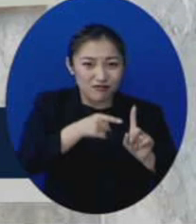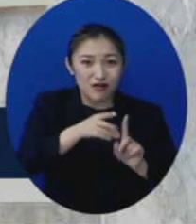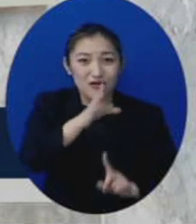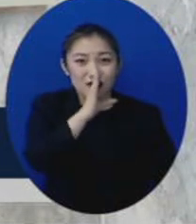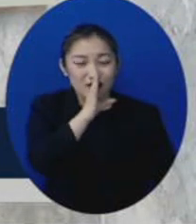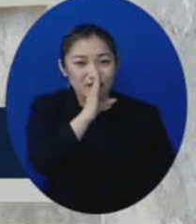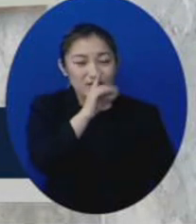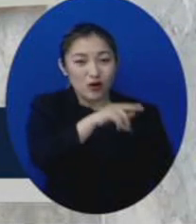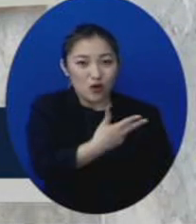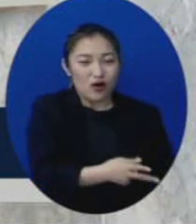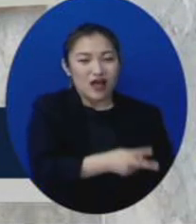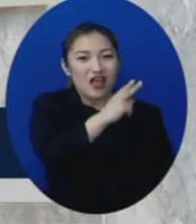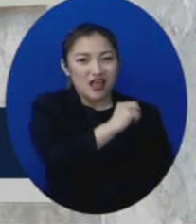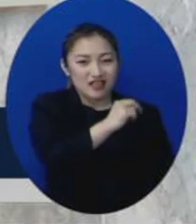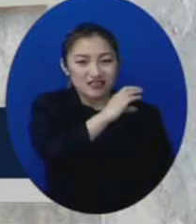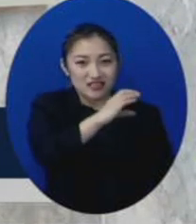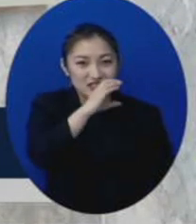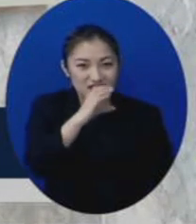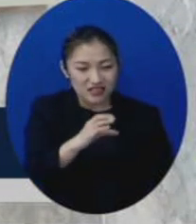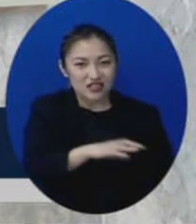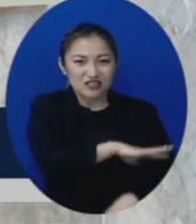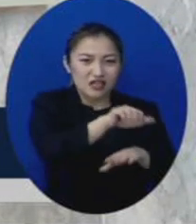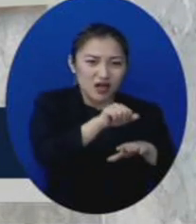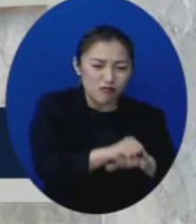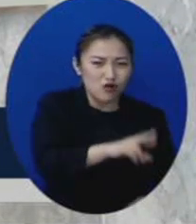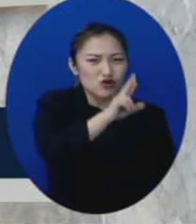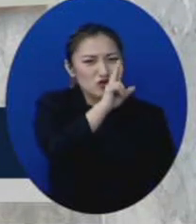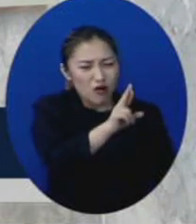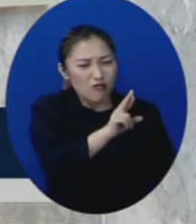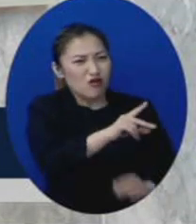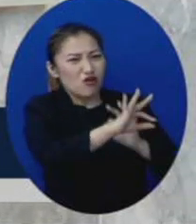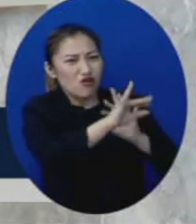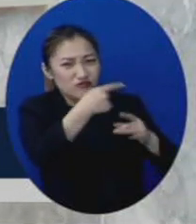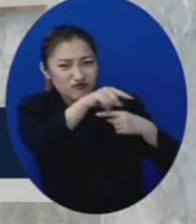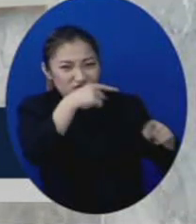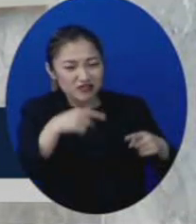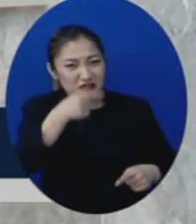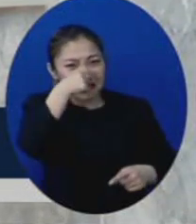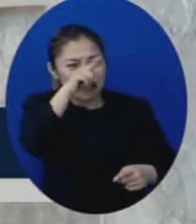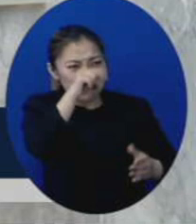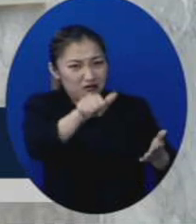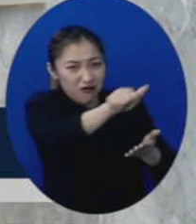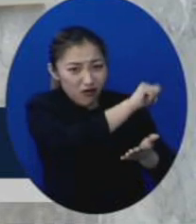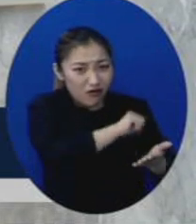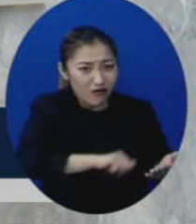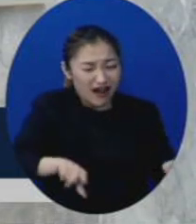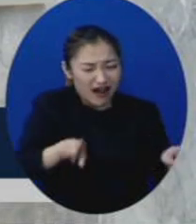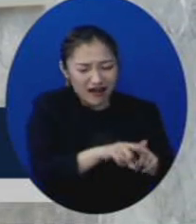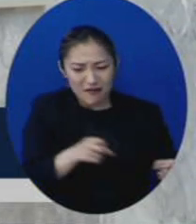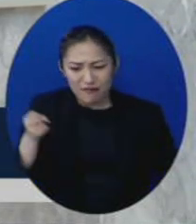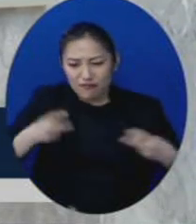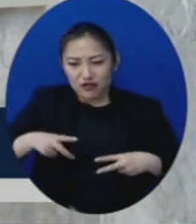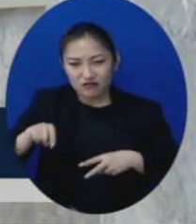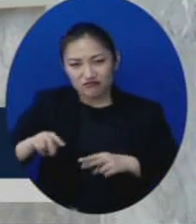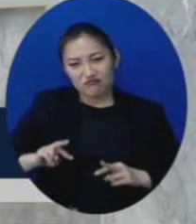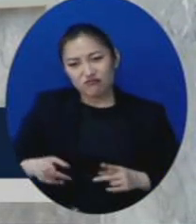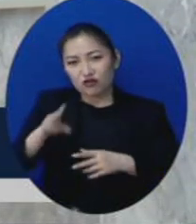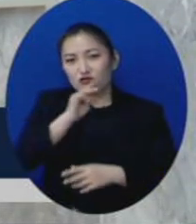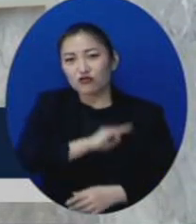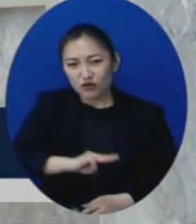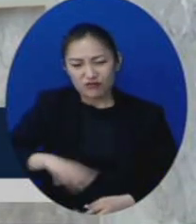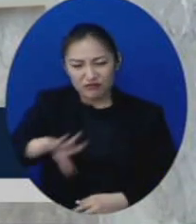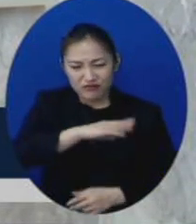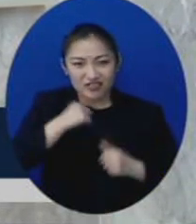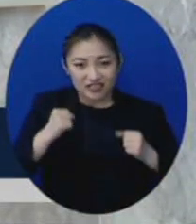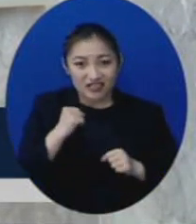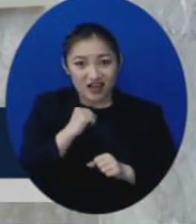Korea, NCC Singapore гэдэг олон хавдрын үндэсний төвүүд шиг хөгжүүлэх төлөө бид бүхэн хичээж байгаа. Энэ хичээл зүтгэлд Японы улсын